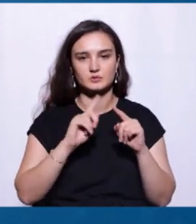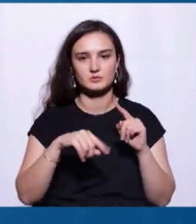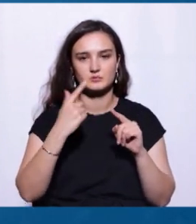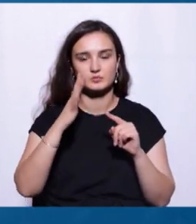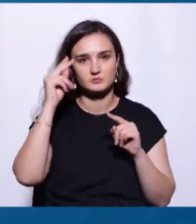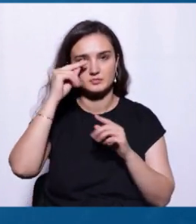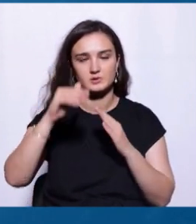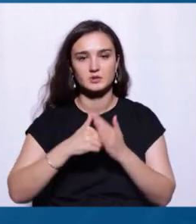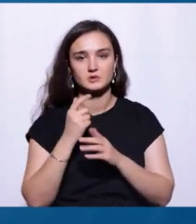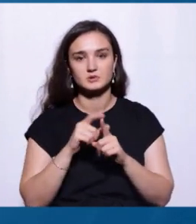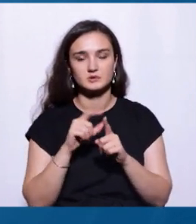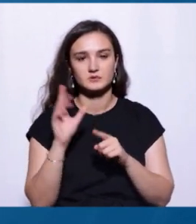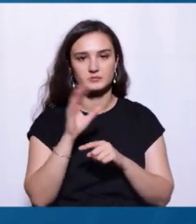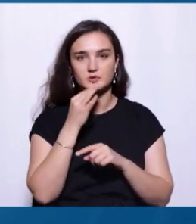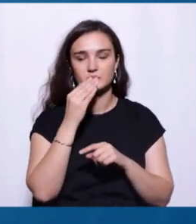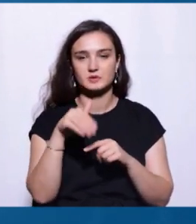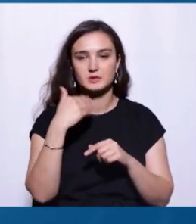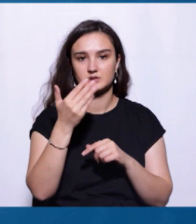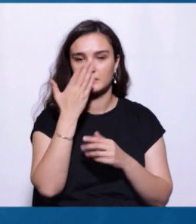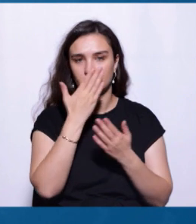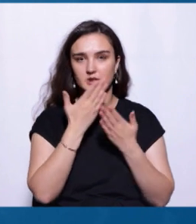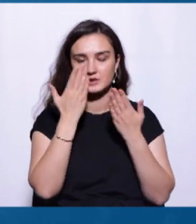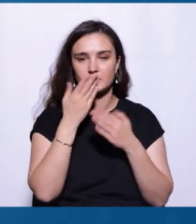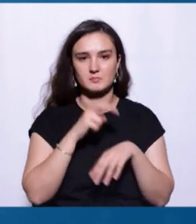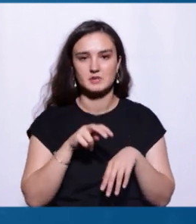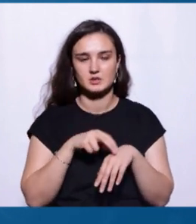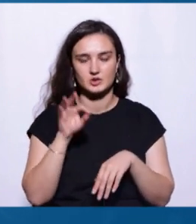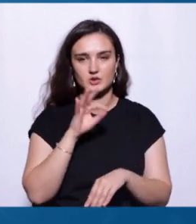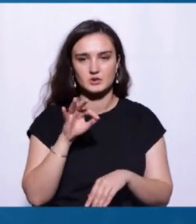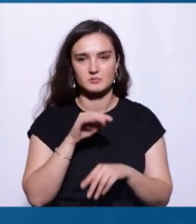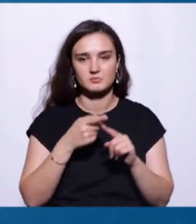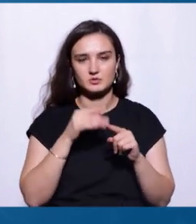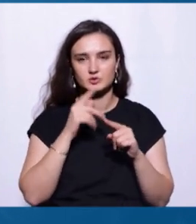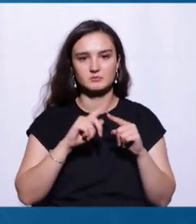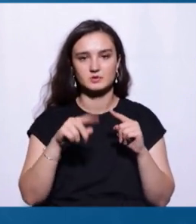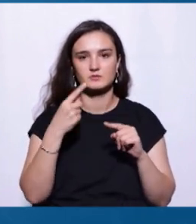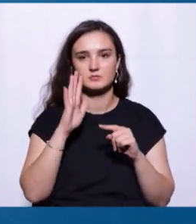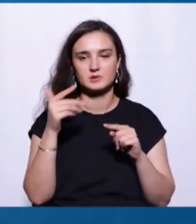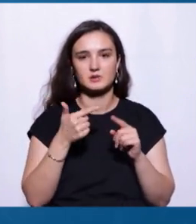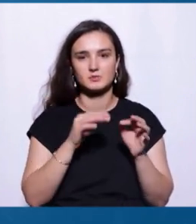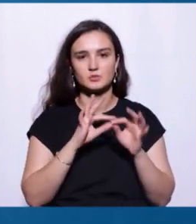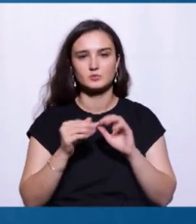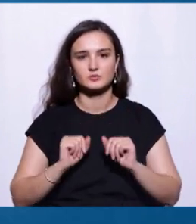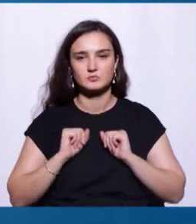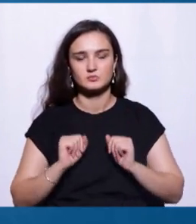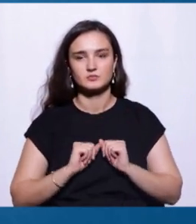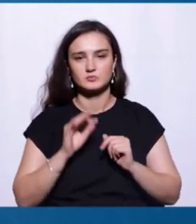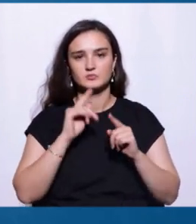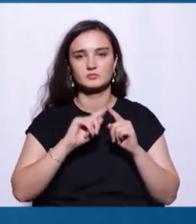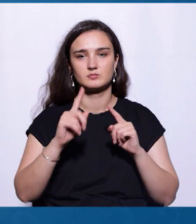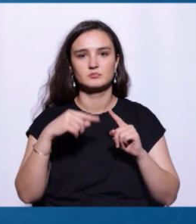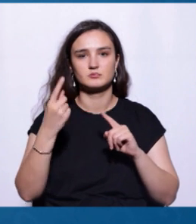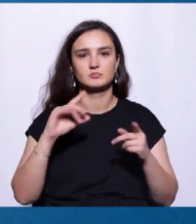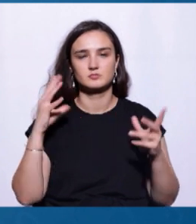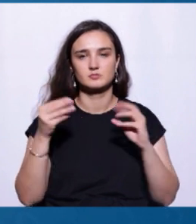შევისწავლით ახალ სიტყვებს, შემდეგ კი წავიკითხავთ ტექსტს მედიცინის შესახებ. ამის შემდეგ გვექნება გრამატიკული სავარჯიშოები, შემდეგ კი